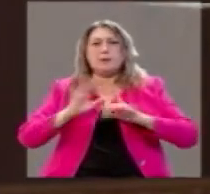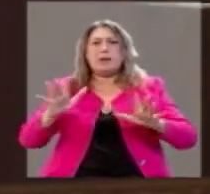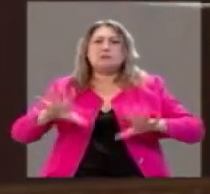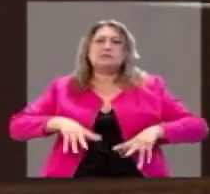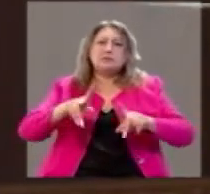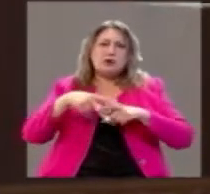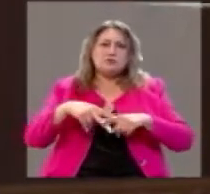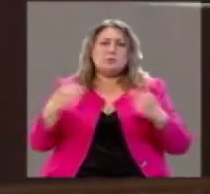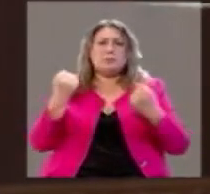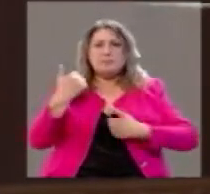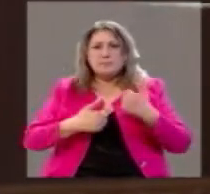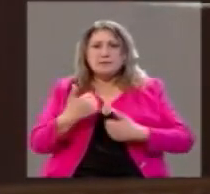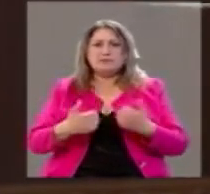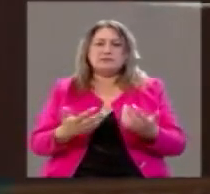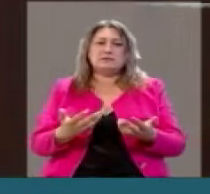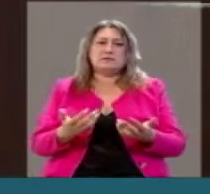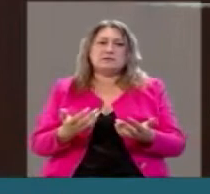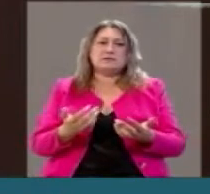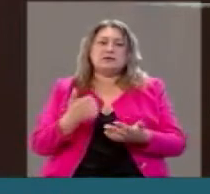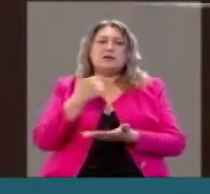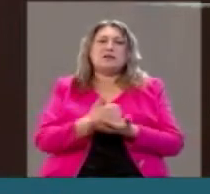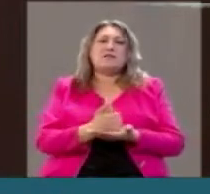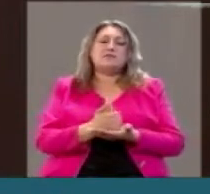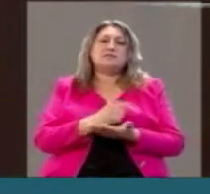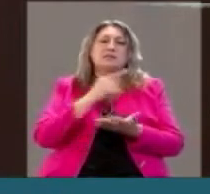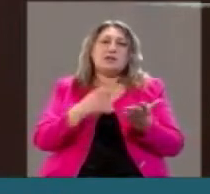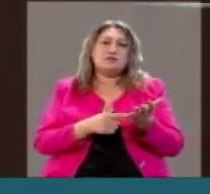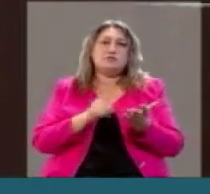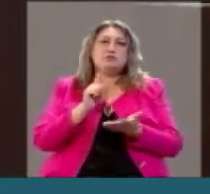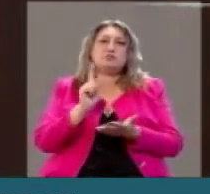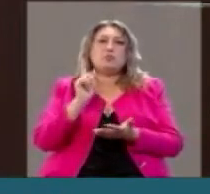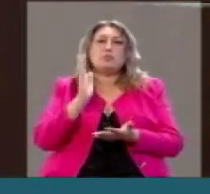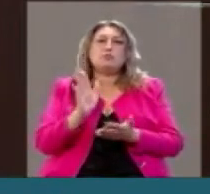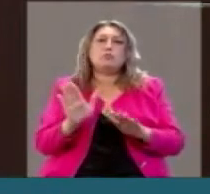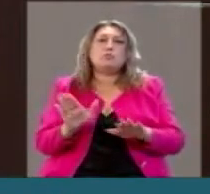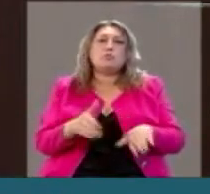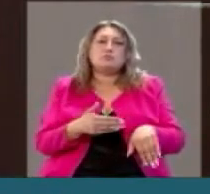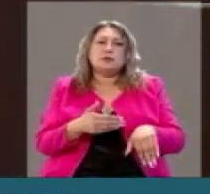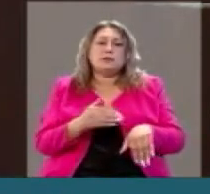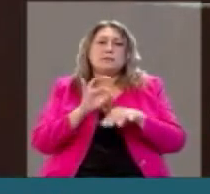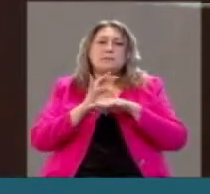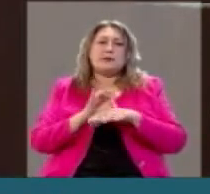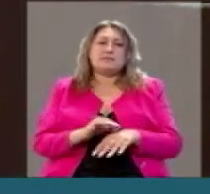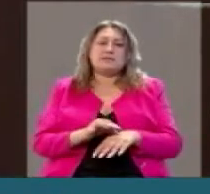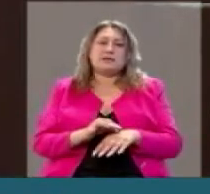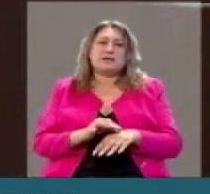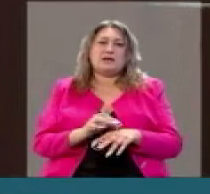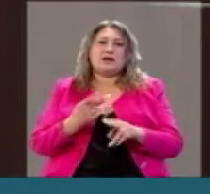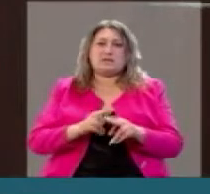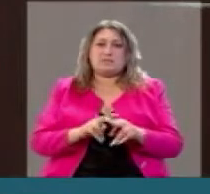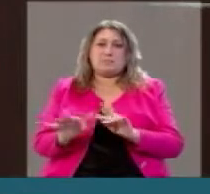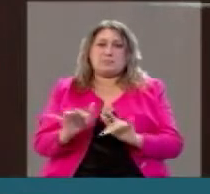скачки, спортивные мероприятия. Главная задача, что будет после проведения